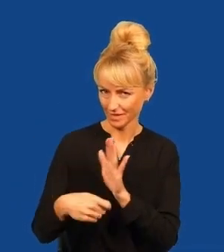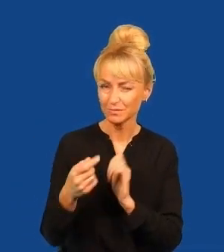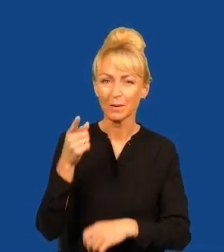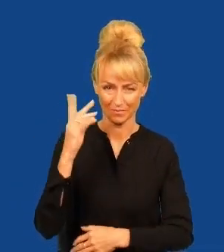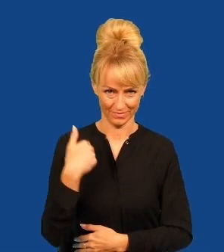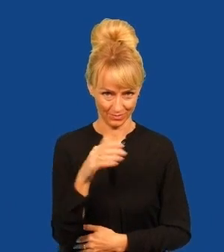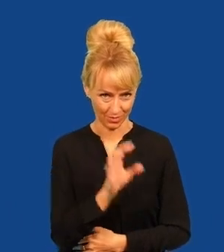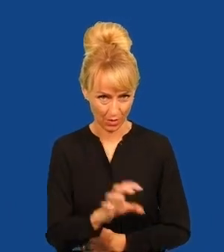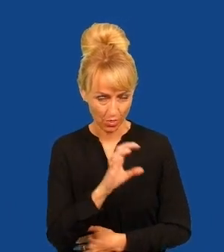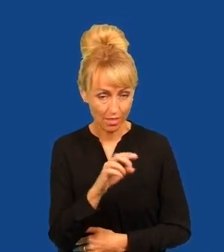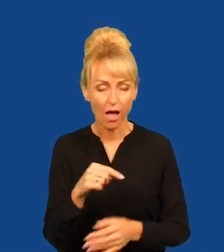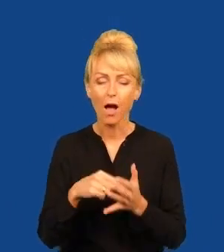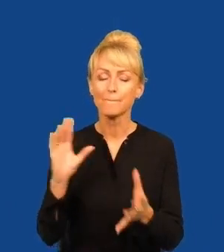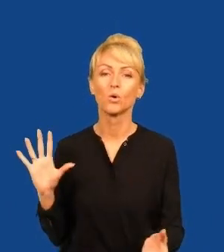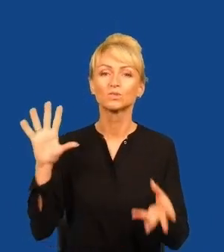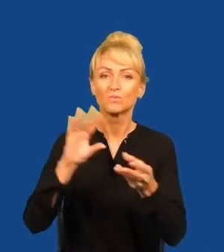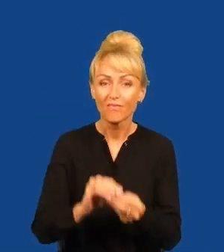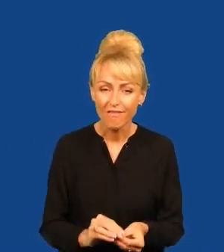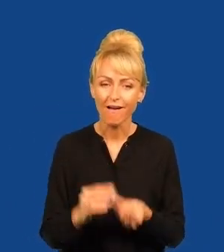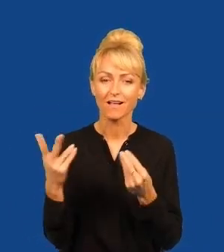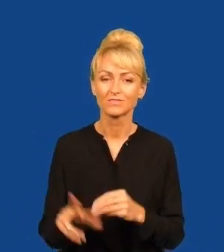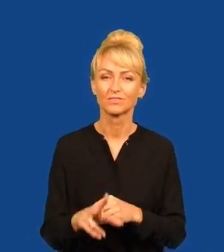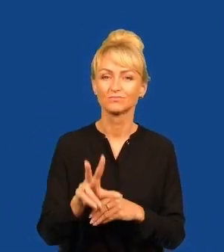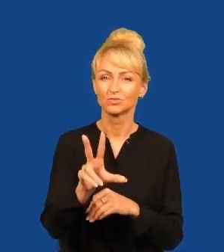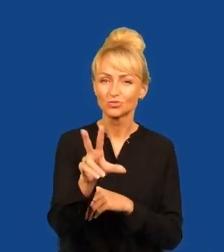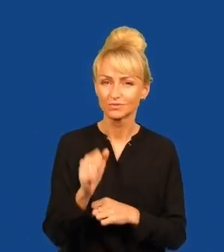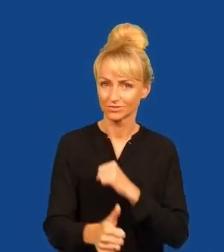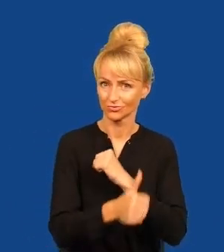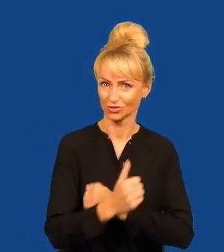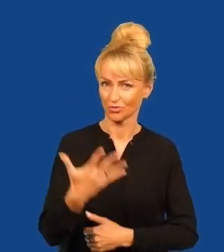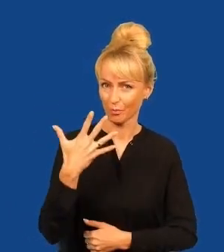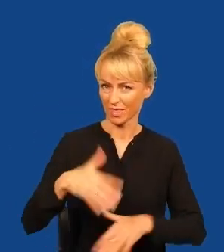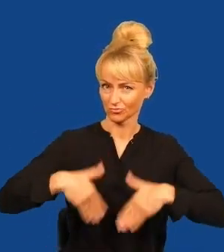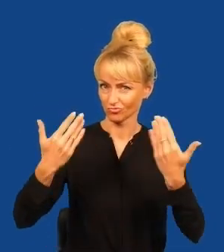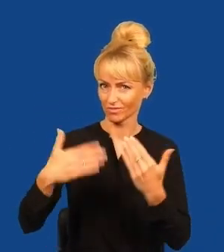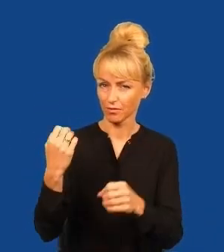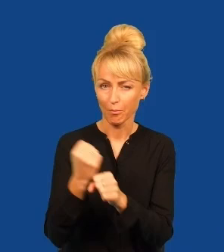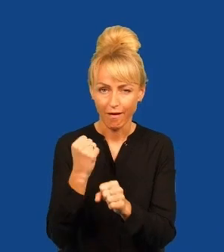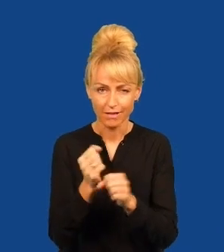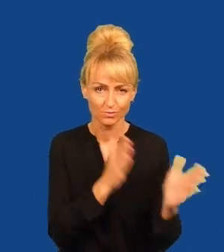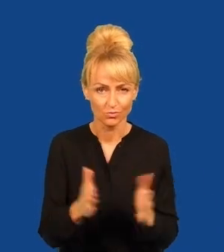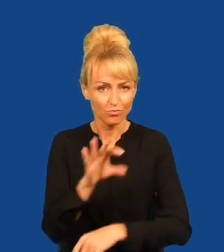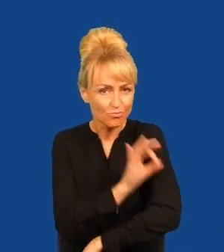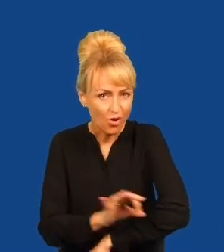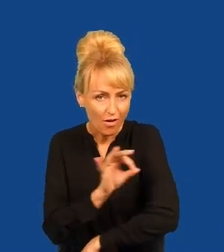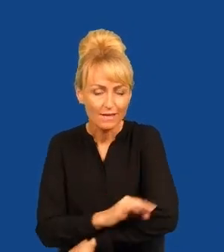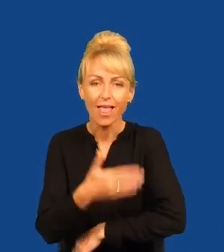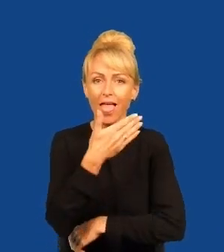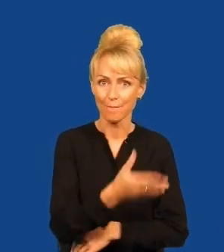to podsumowanie naszych 365 dni pracy projektowej nad nową wersją